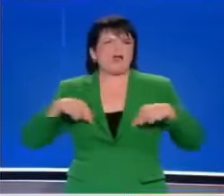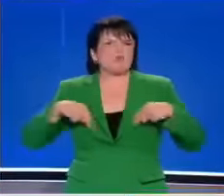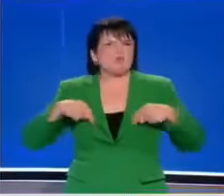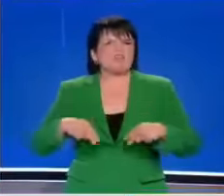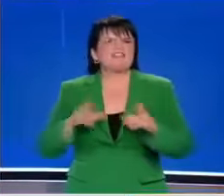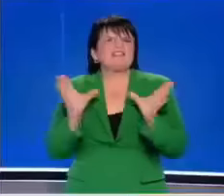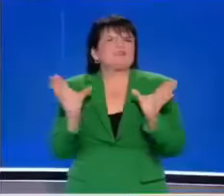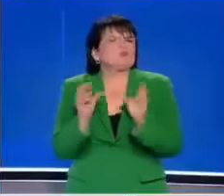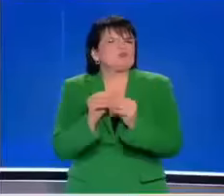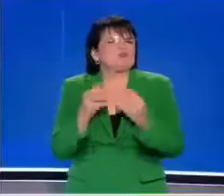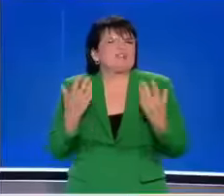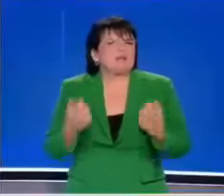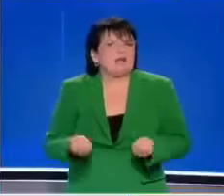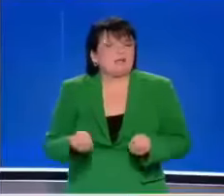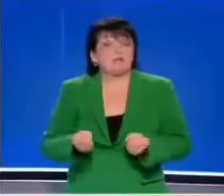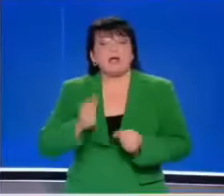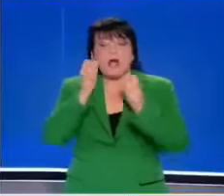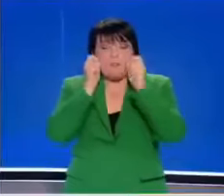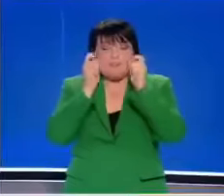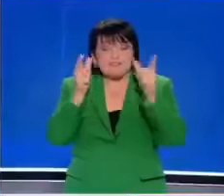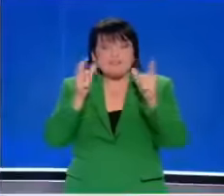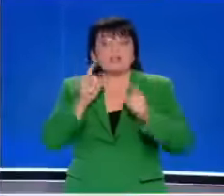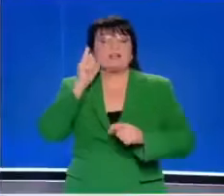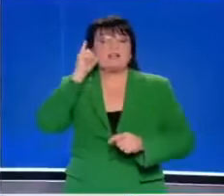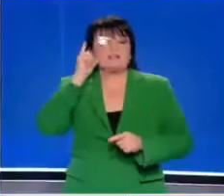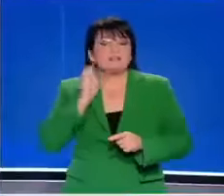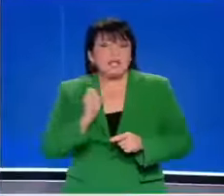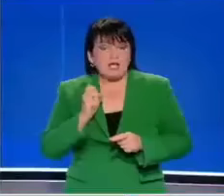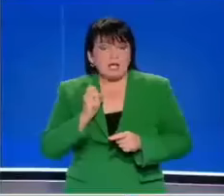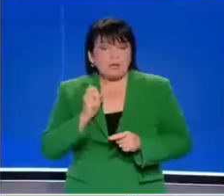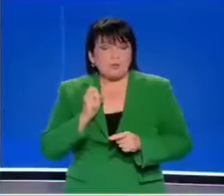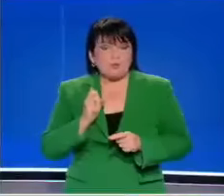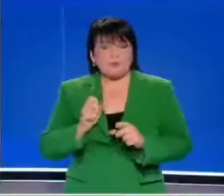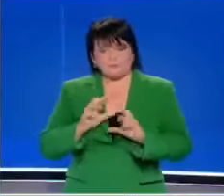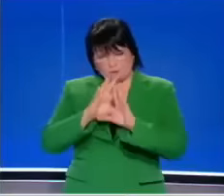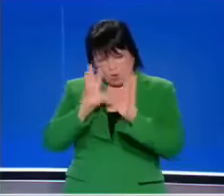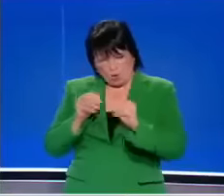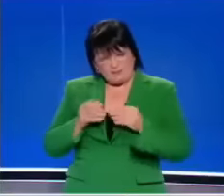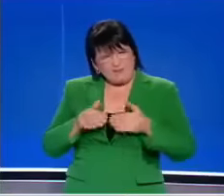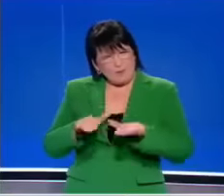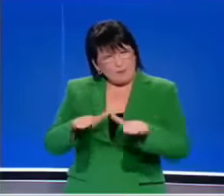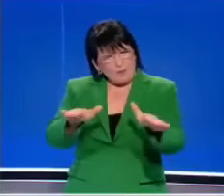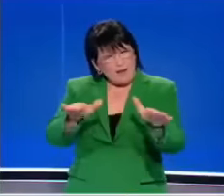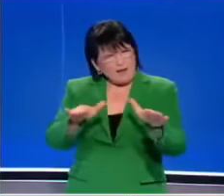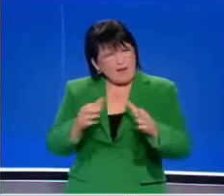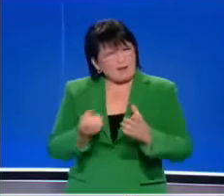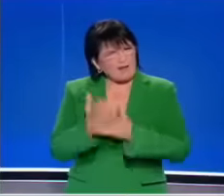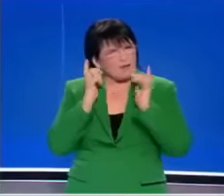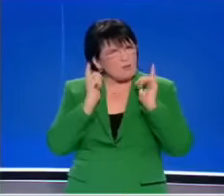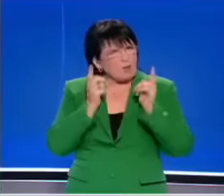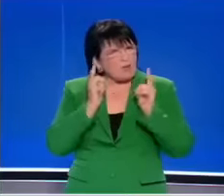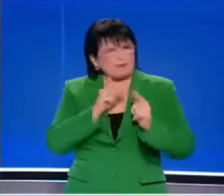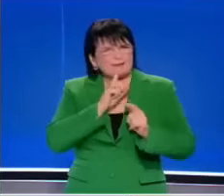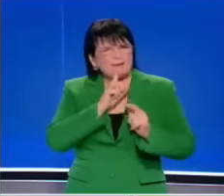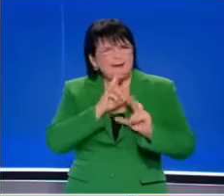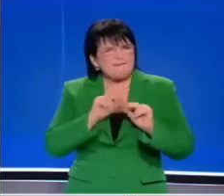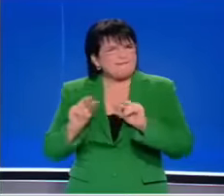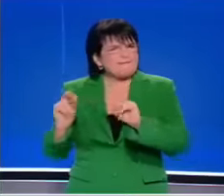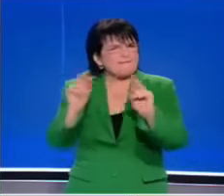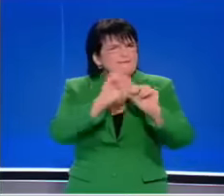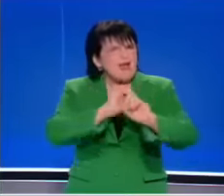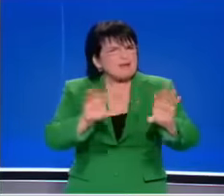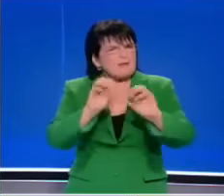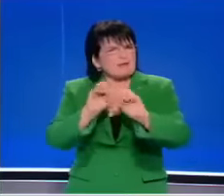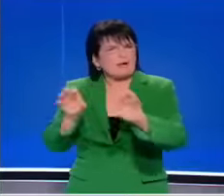υπουργούς του και επιτέλους να ξέρουμε πώς έχει στηθεί αυτή η προπαγάνδα από τη νέα δημοκρατία που τη βλέπουμε σε πάρα πολλά μέσα